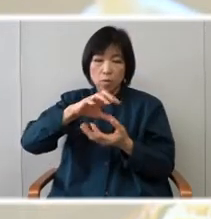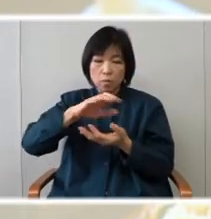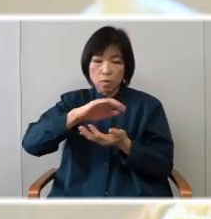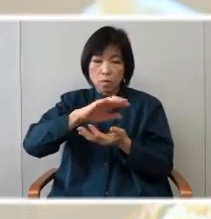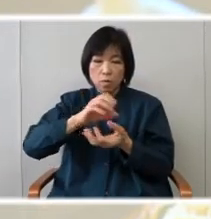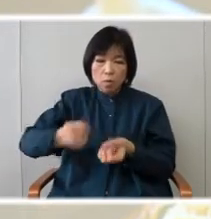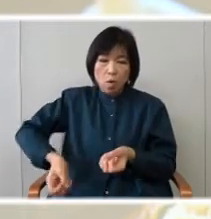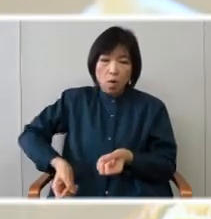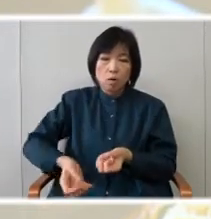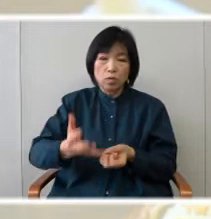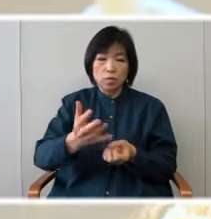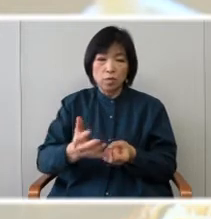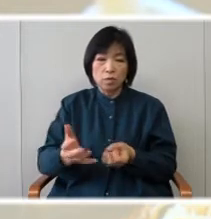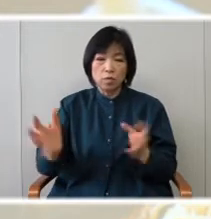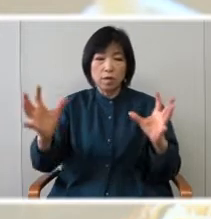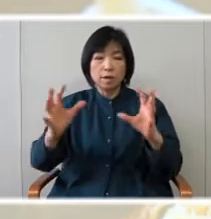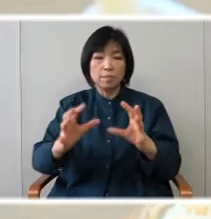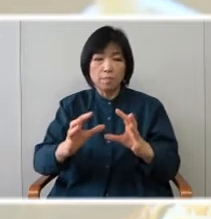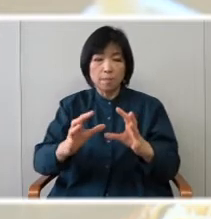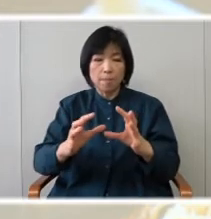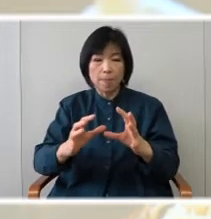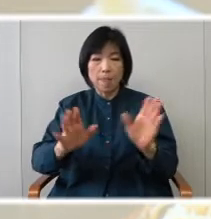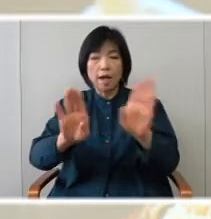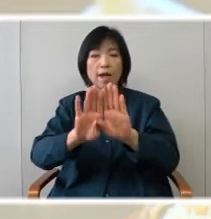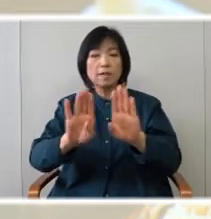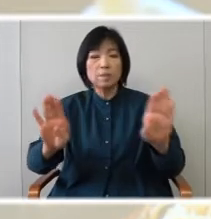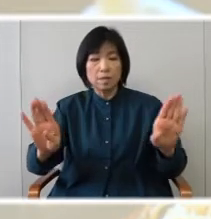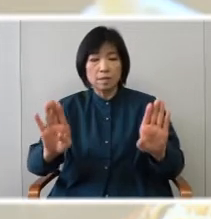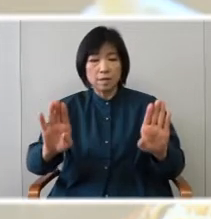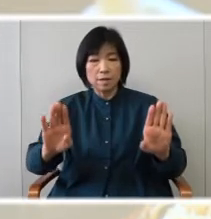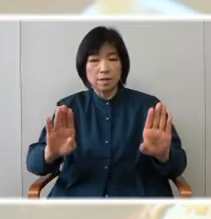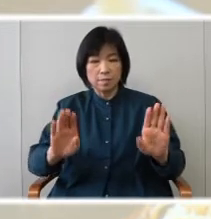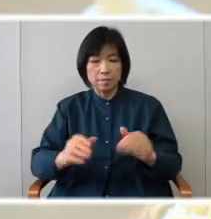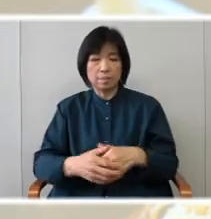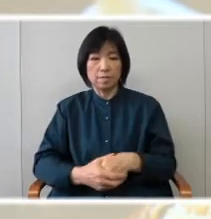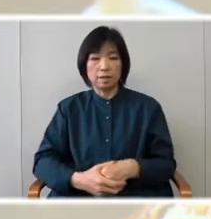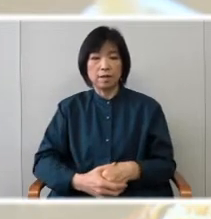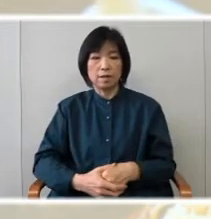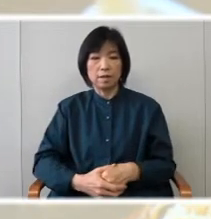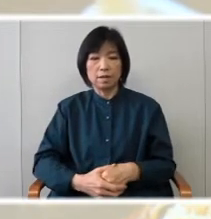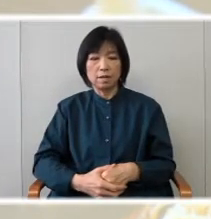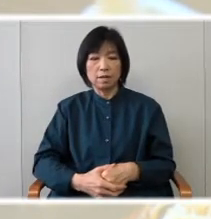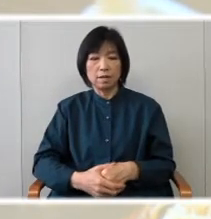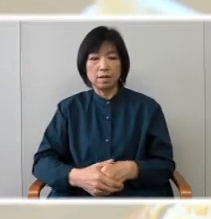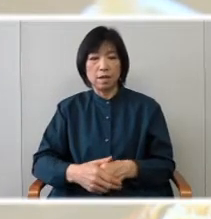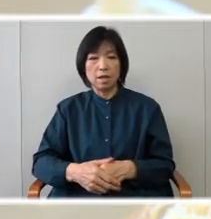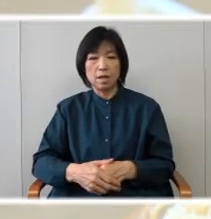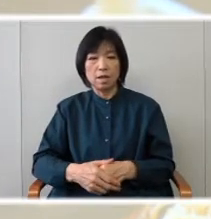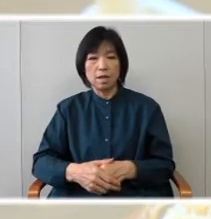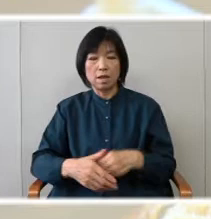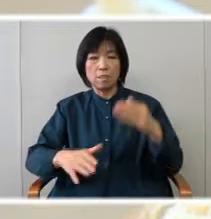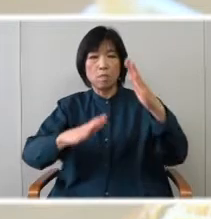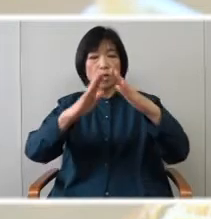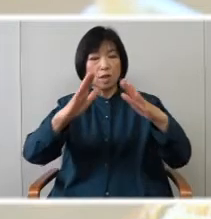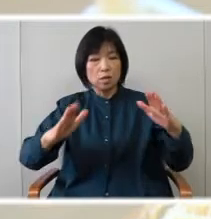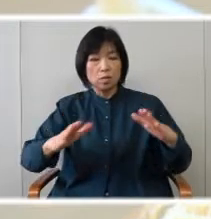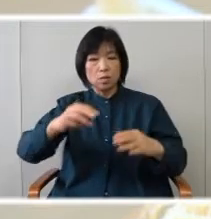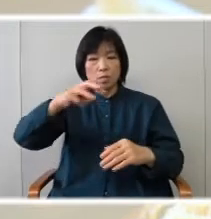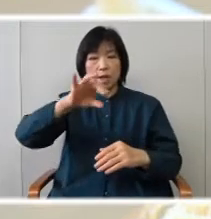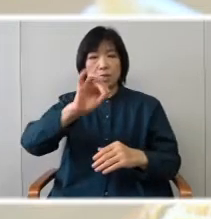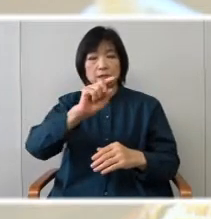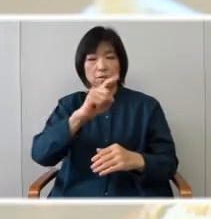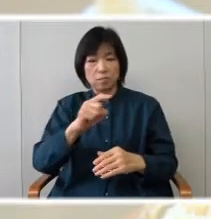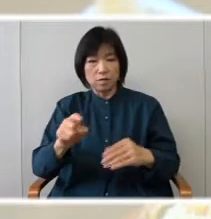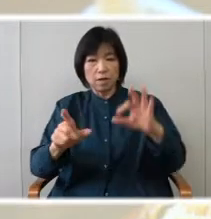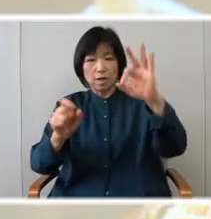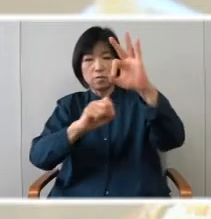か、稲スタジアムで、リーグ戦が始まります。で、森のマッチングデイが10月の1日、森